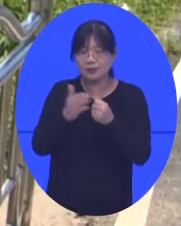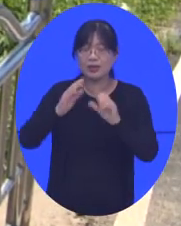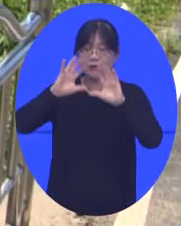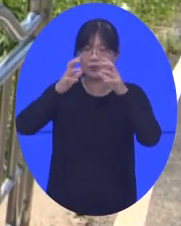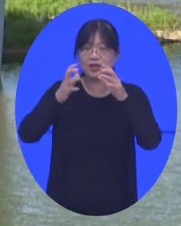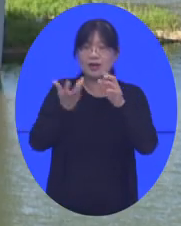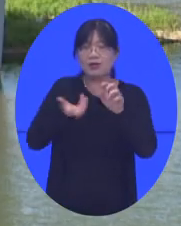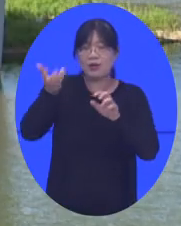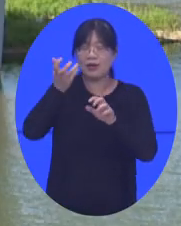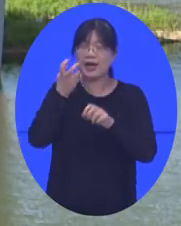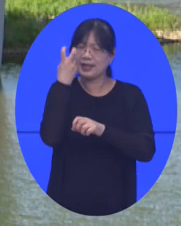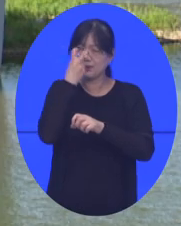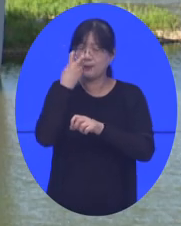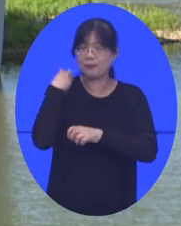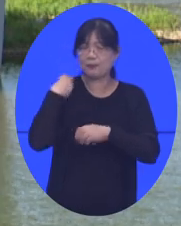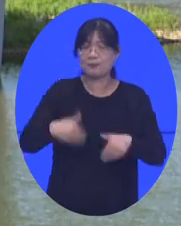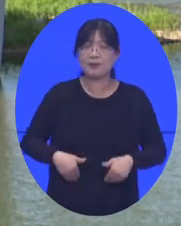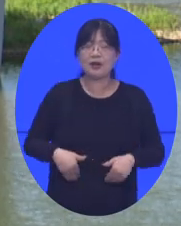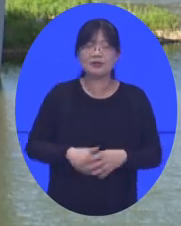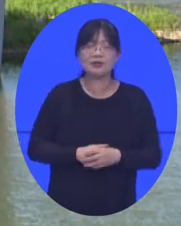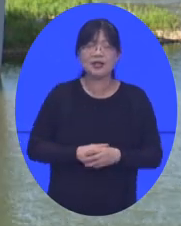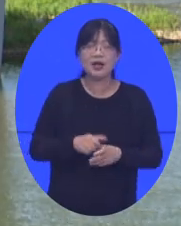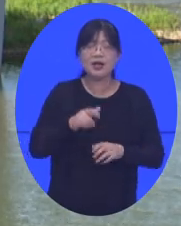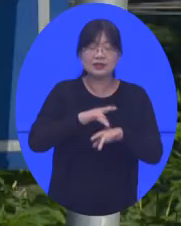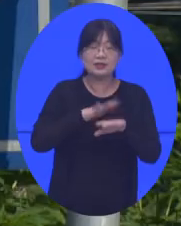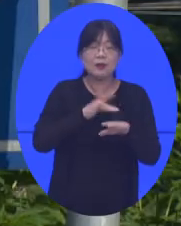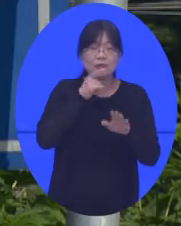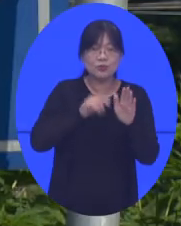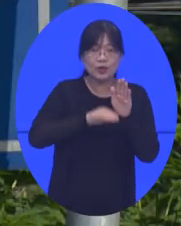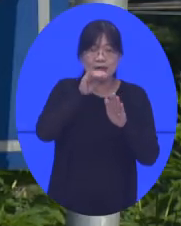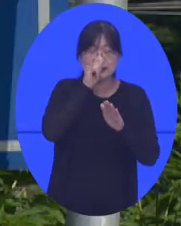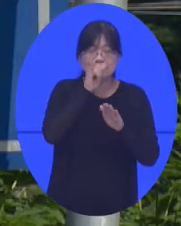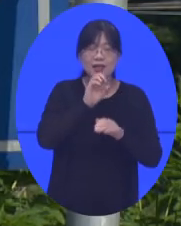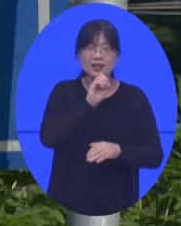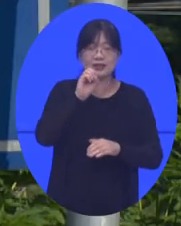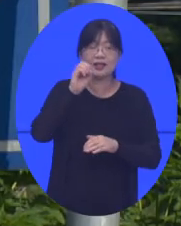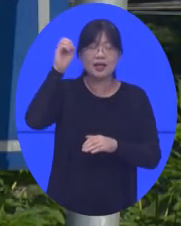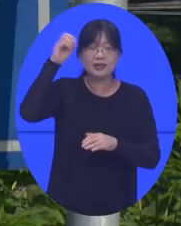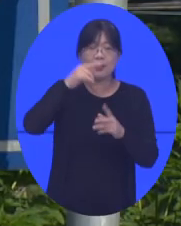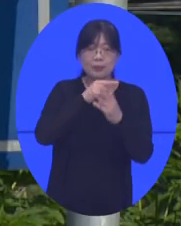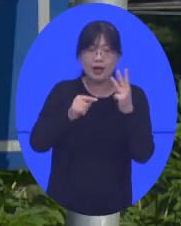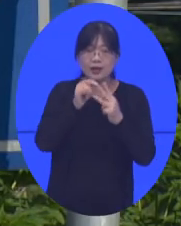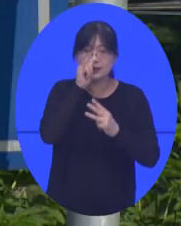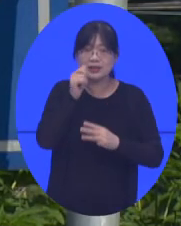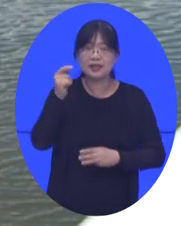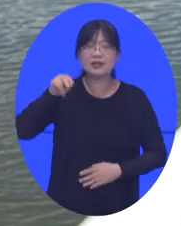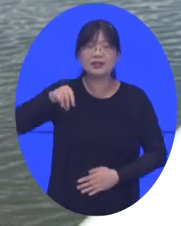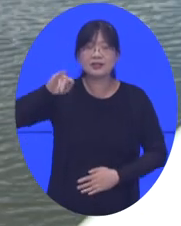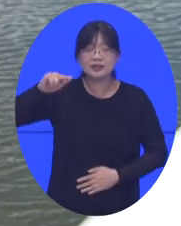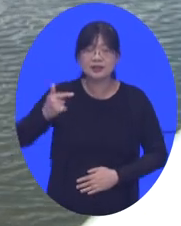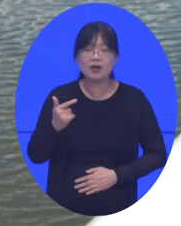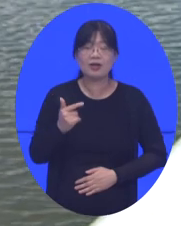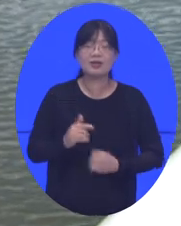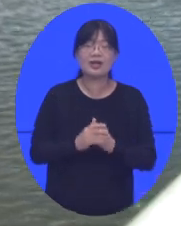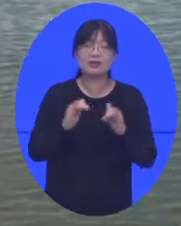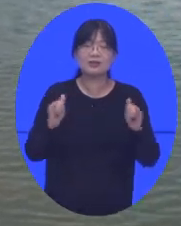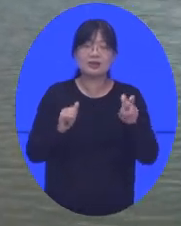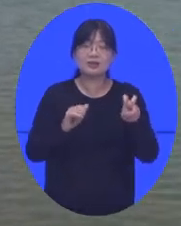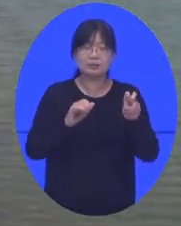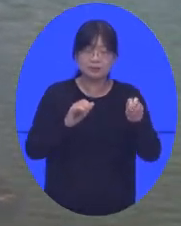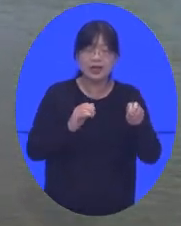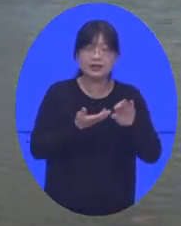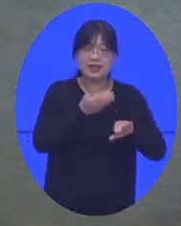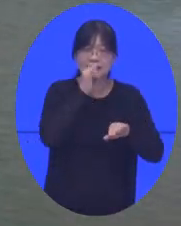하천입니다. 상습적 침수가 발생하는 양평군을 흐르는 주하천인 흑천, 민구 20만 이상 도시를